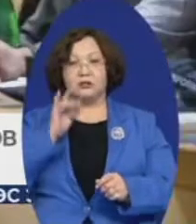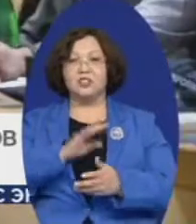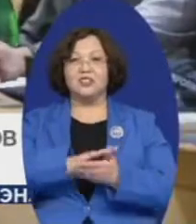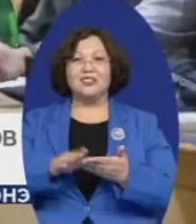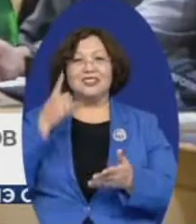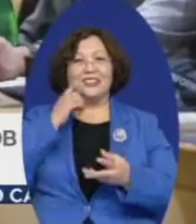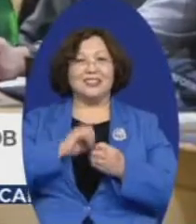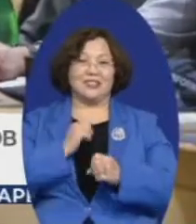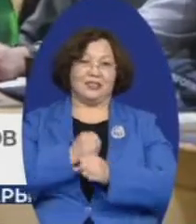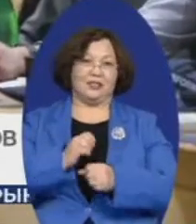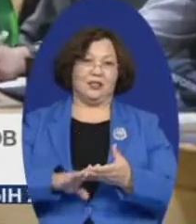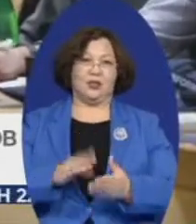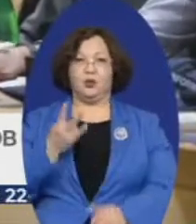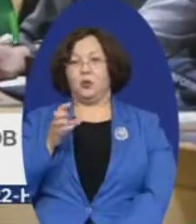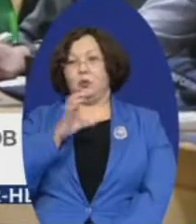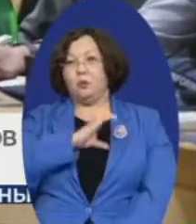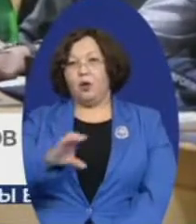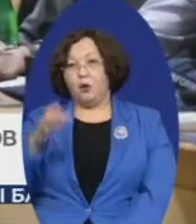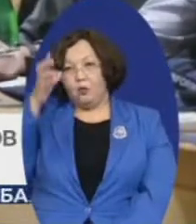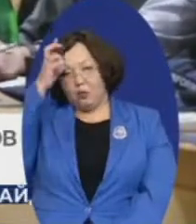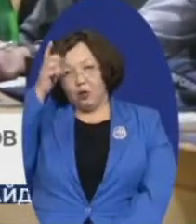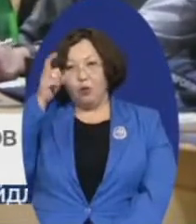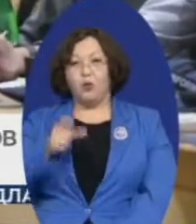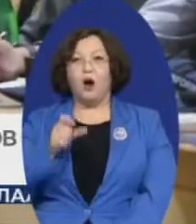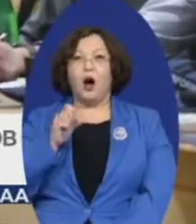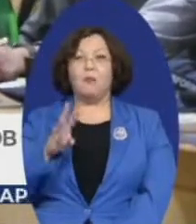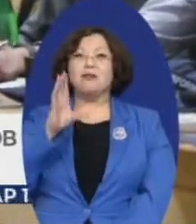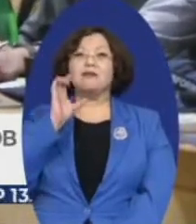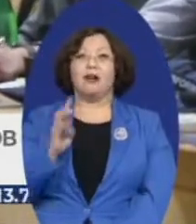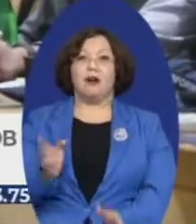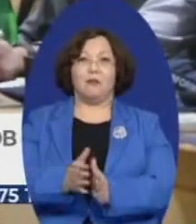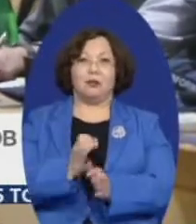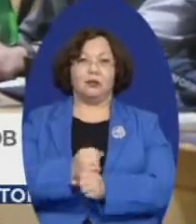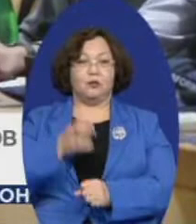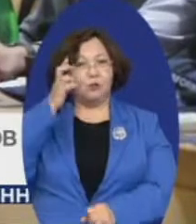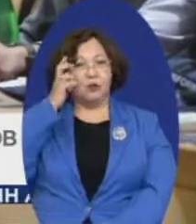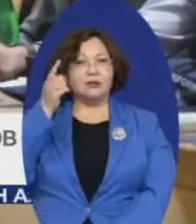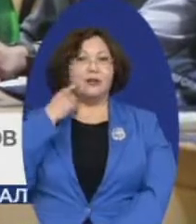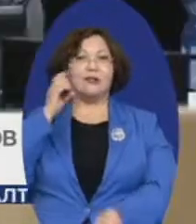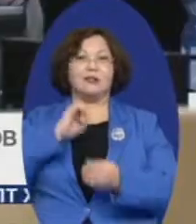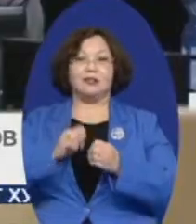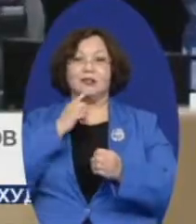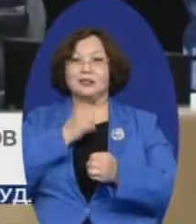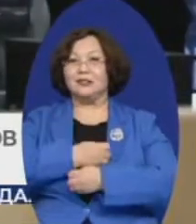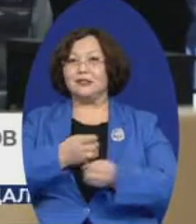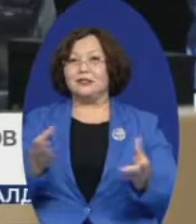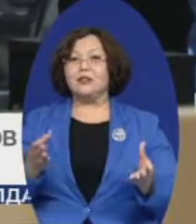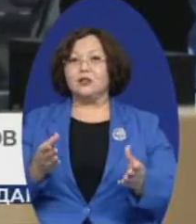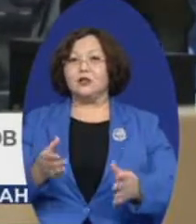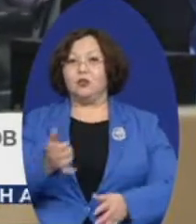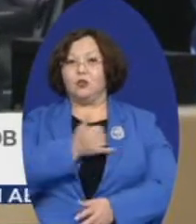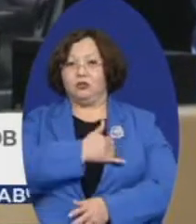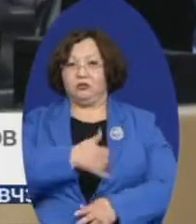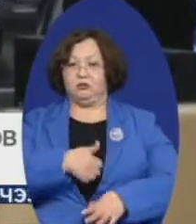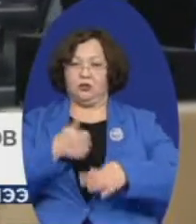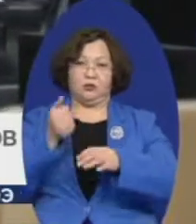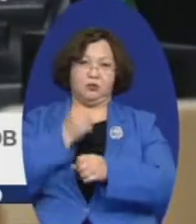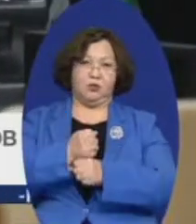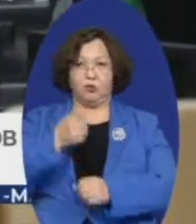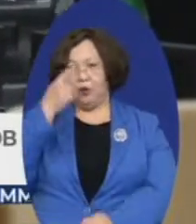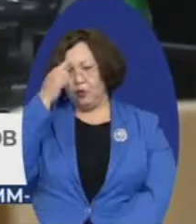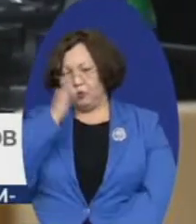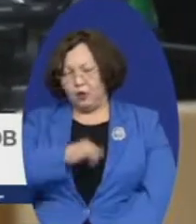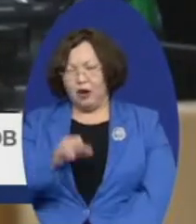танилцуулсан. Энэ үеэр нэгдсэн үндэсний байгууллагын боловсрол хүн амын сан хамтарч боловсролын санаачлалыг зарлаж тэргүүлэгч улсуудын жагсаалтад